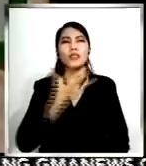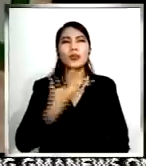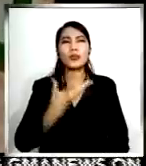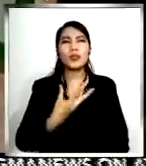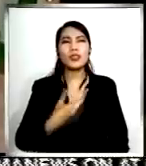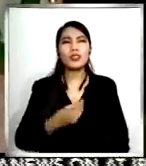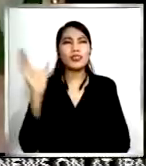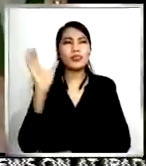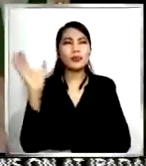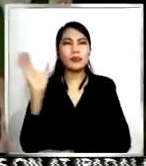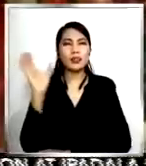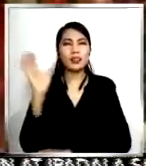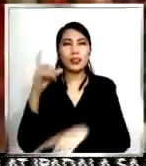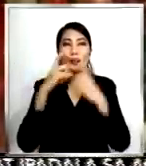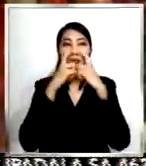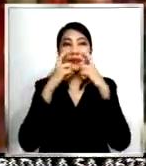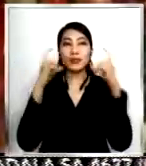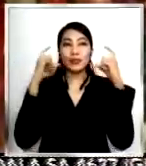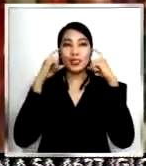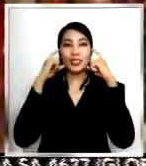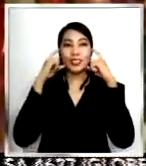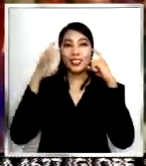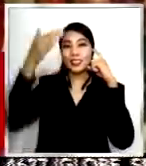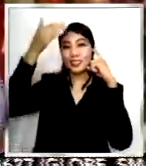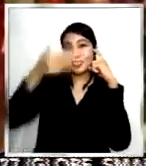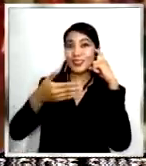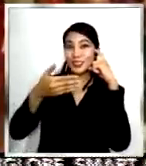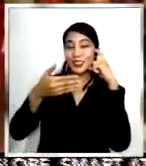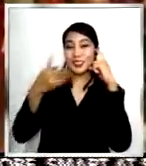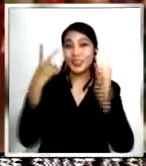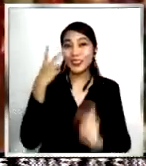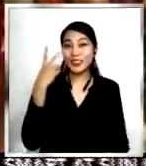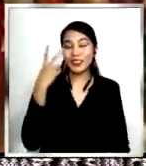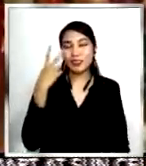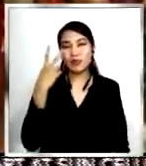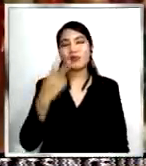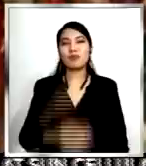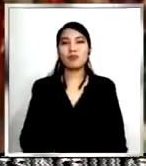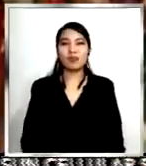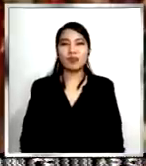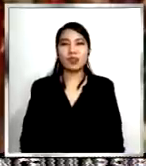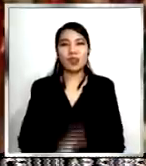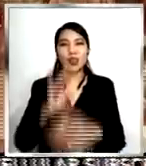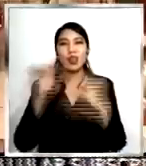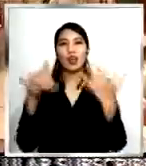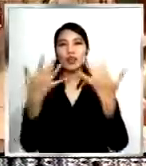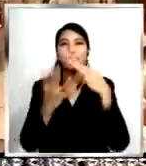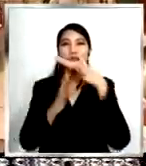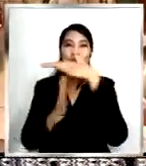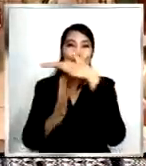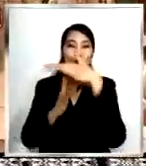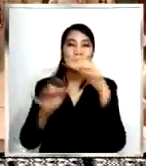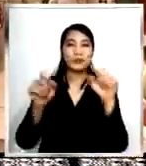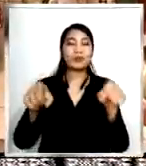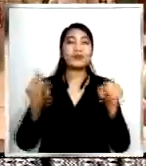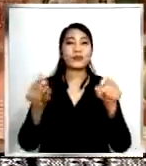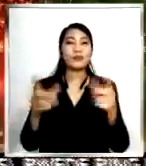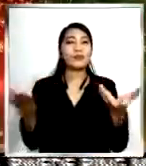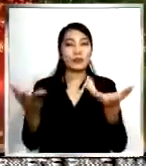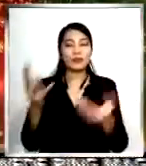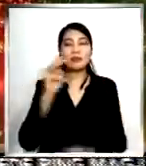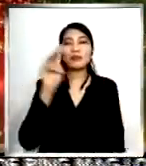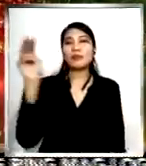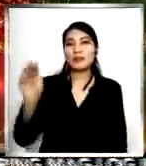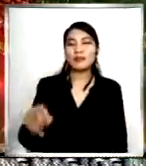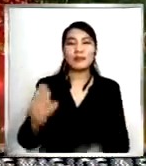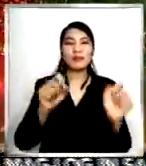mask at face shield. Ito ang bumubungad sa lahat ng pumapasok sa tindahang ito sa Maynila na nagtitinda ng samut-saring